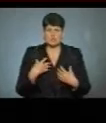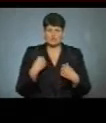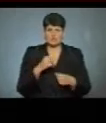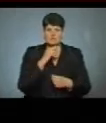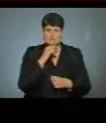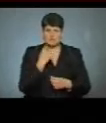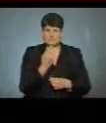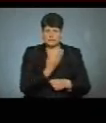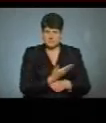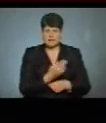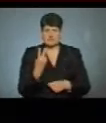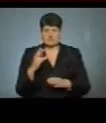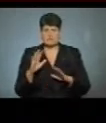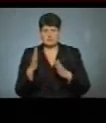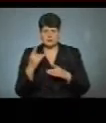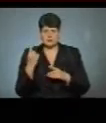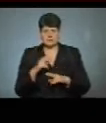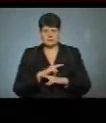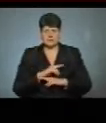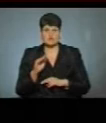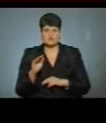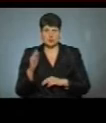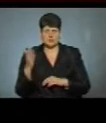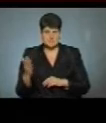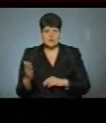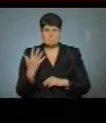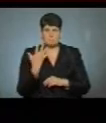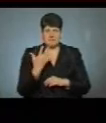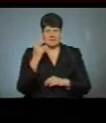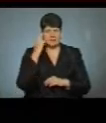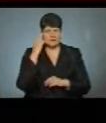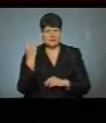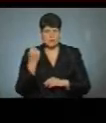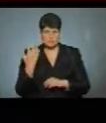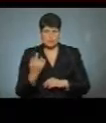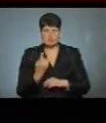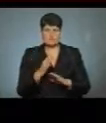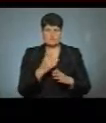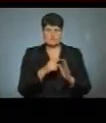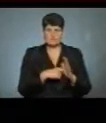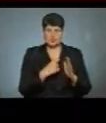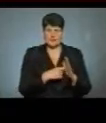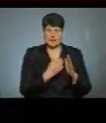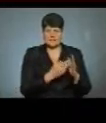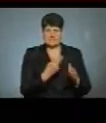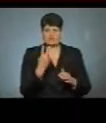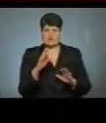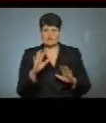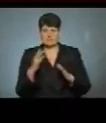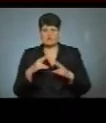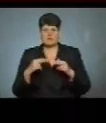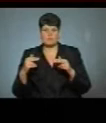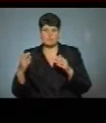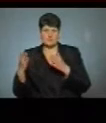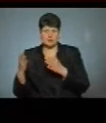Чернівецькій, 2 випадки, один з них летальний у Житомирській, 5 у Київській області, один випадок у Донецькій, 2 випадки в